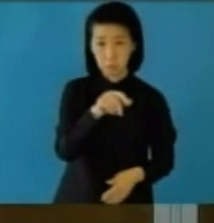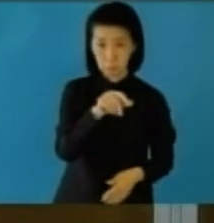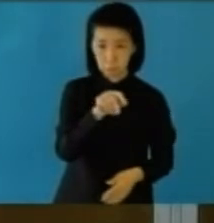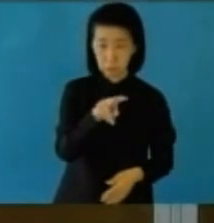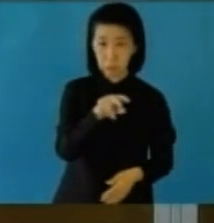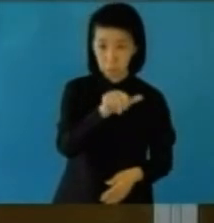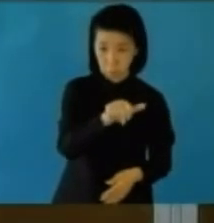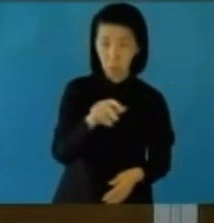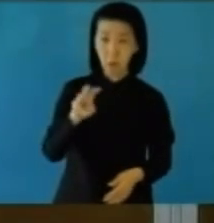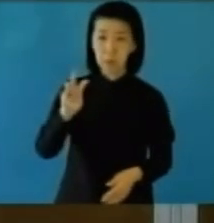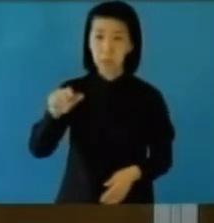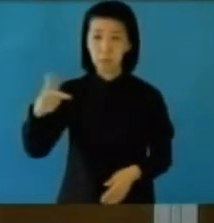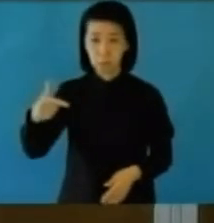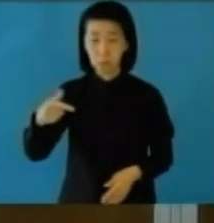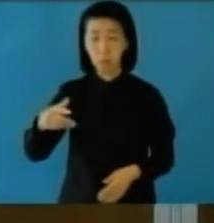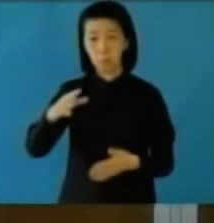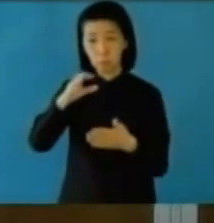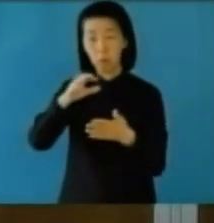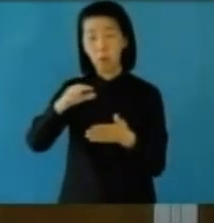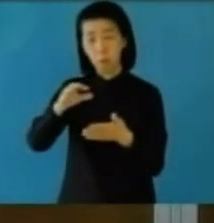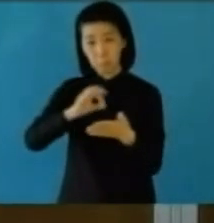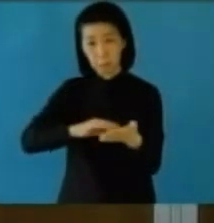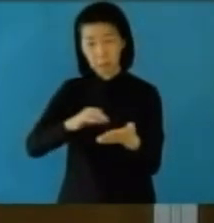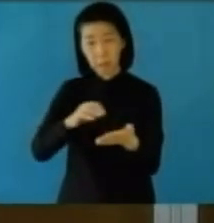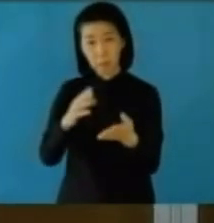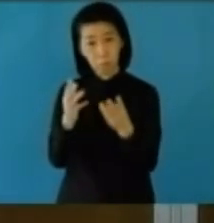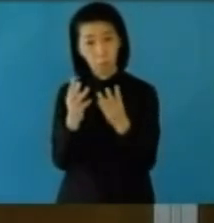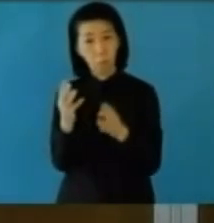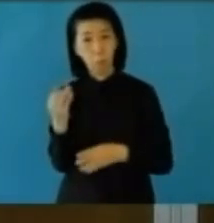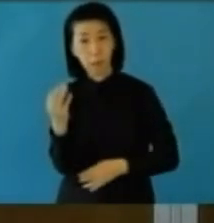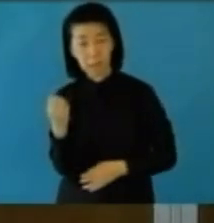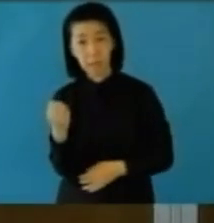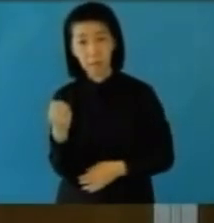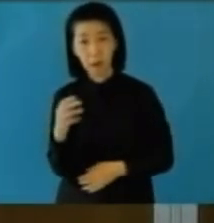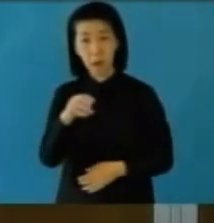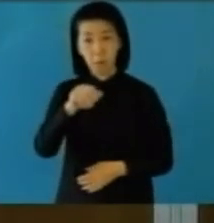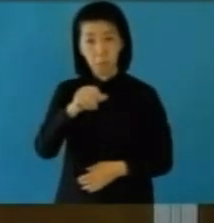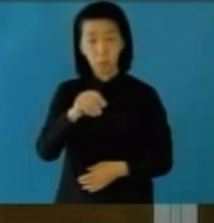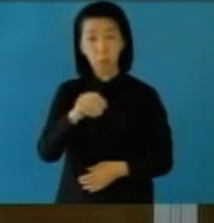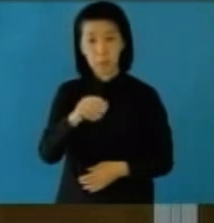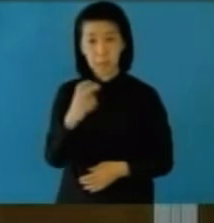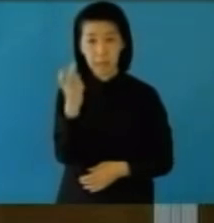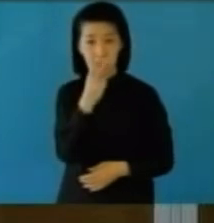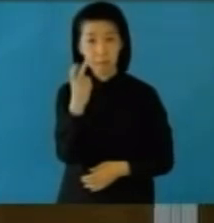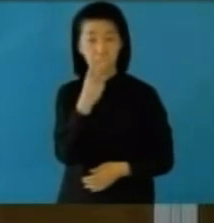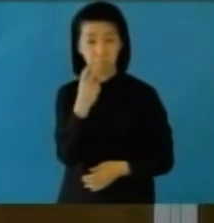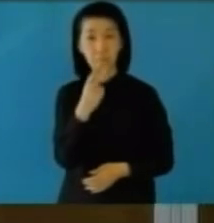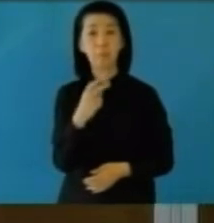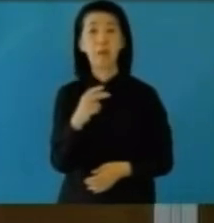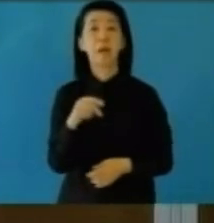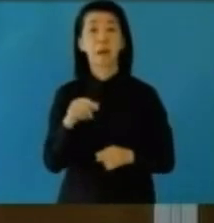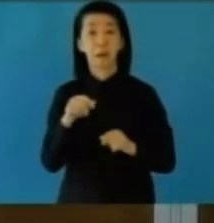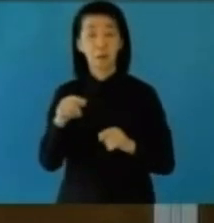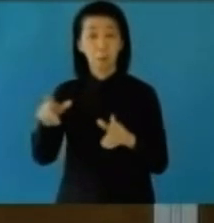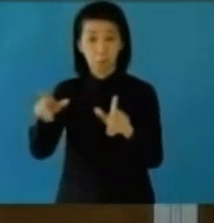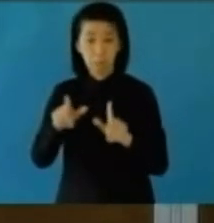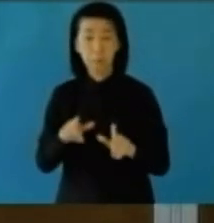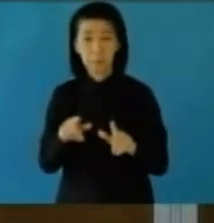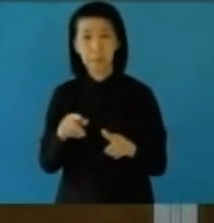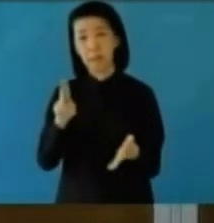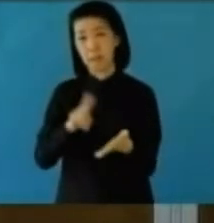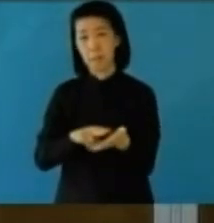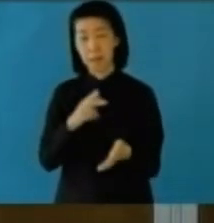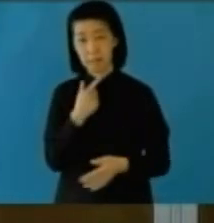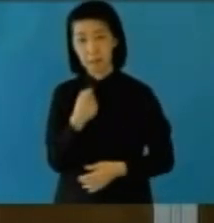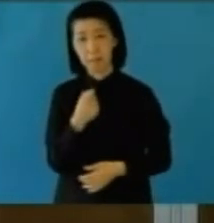の売却予定価格につきましては、今後、不動産鑑定士による鑑定評価を行いました上で決定をしてまいりたいと考えております。な